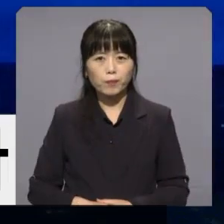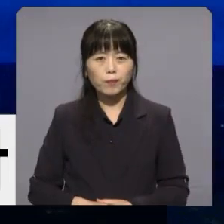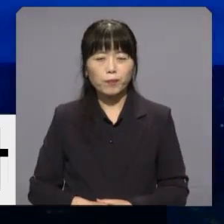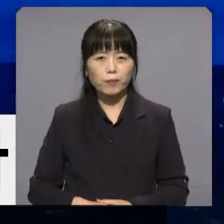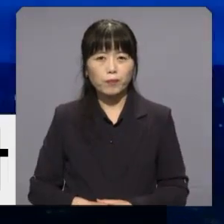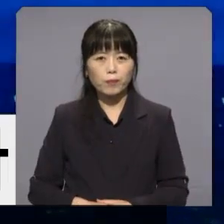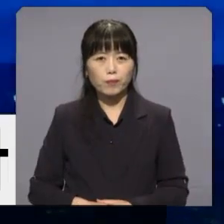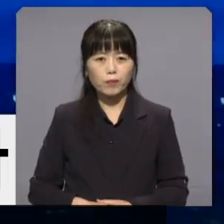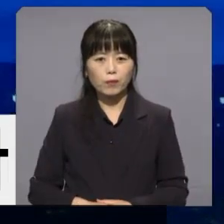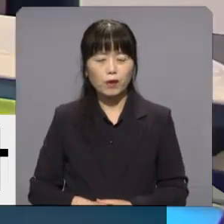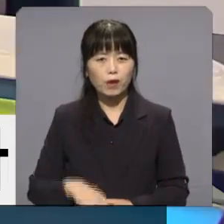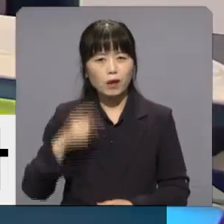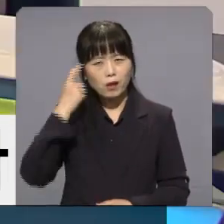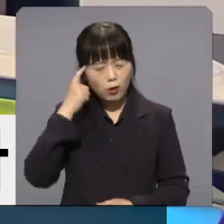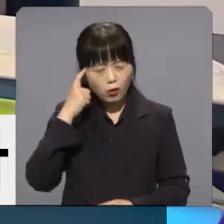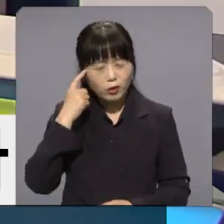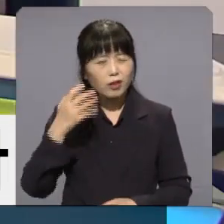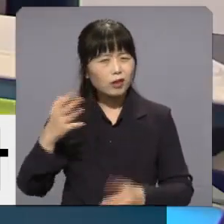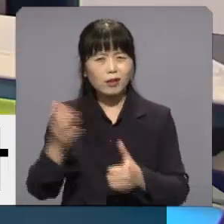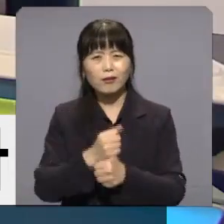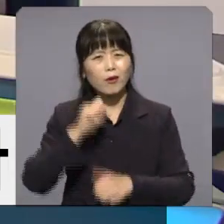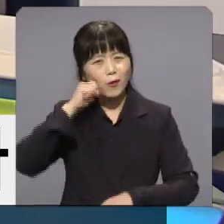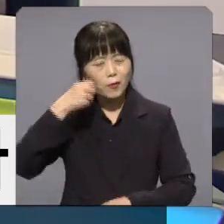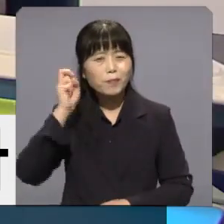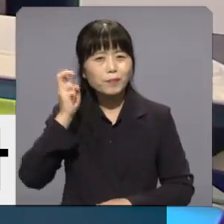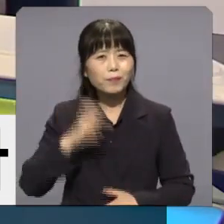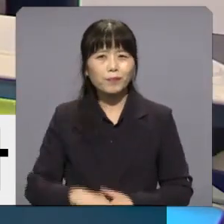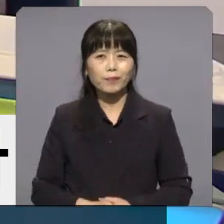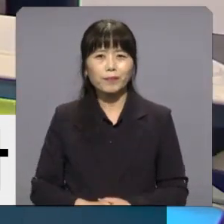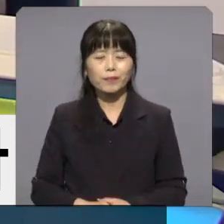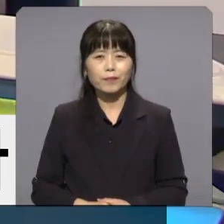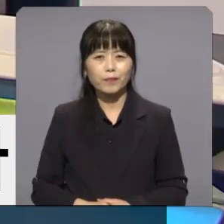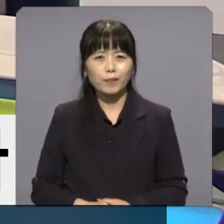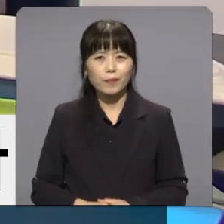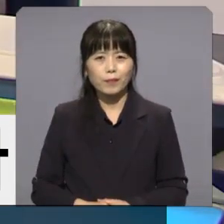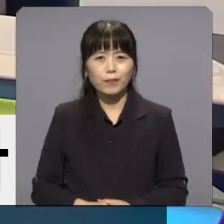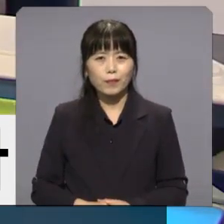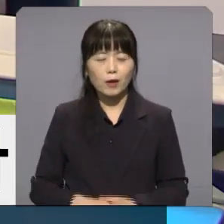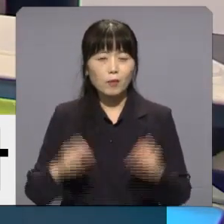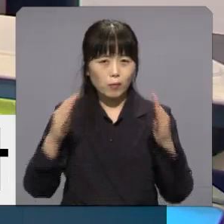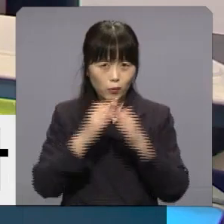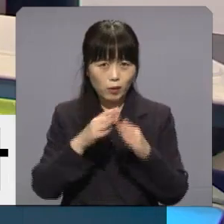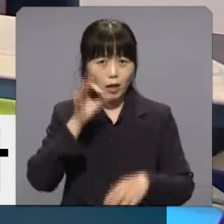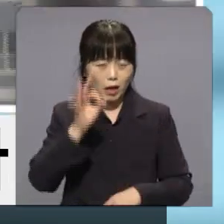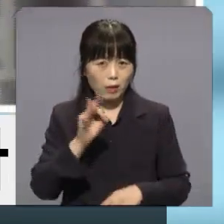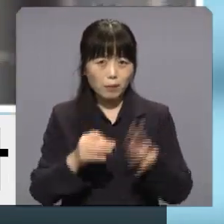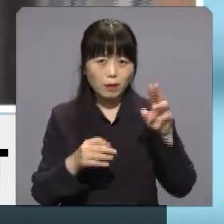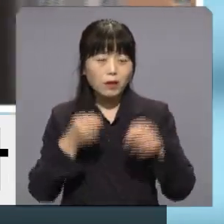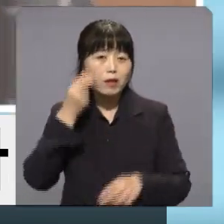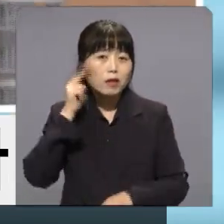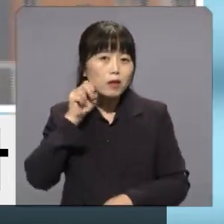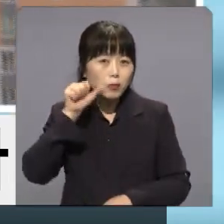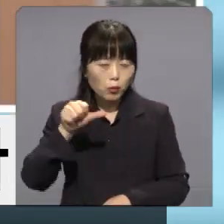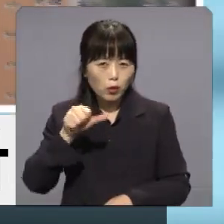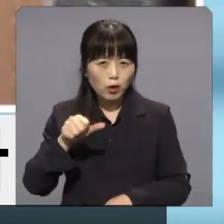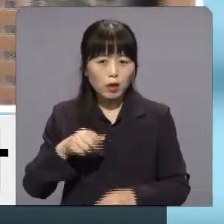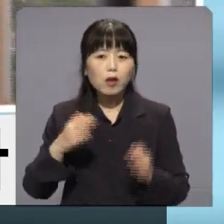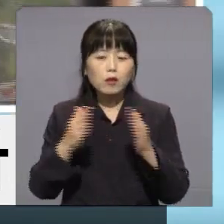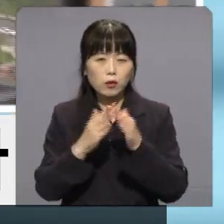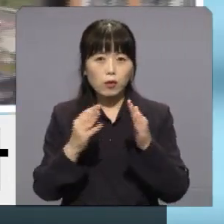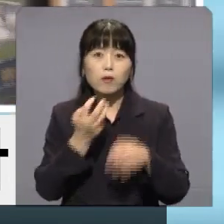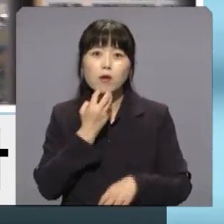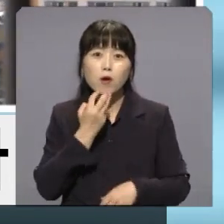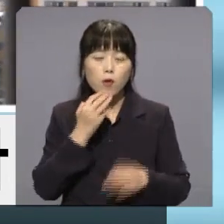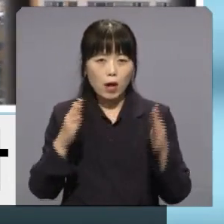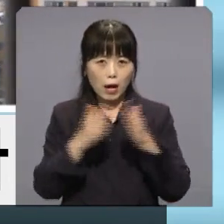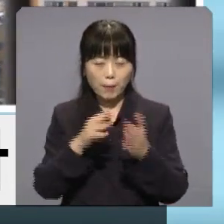참 멘탈 잡기 힘드실 거 아세요 예 근데 이제 지금 제모 부동산 가격이 지금 25개월 만에 특히 서울의 아파트